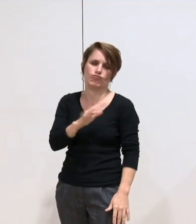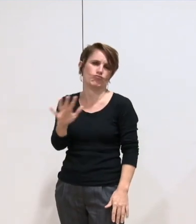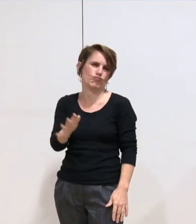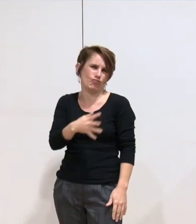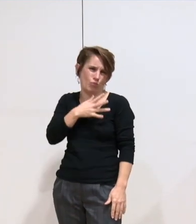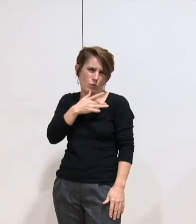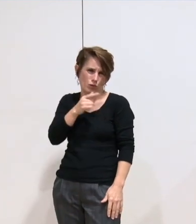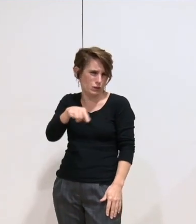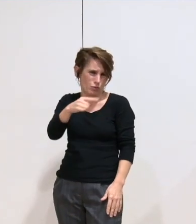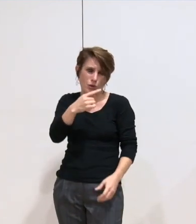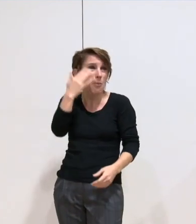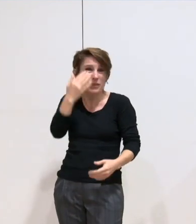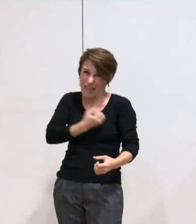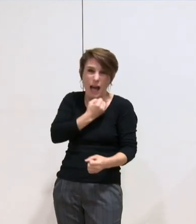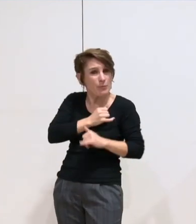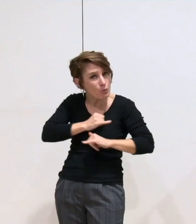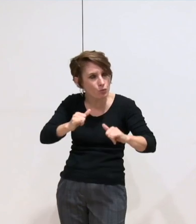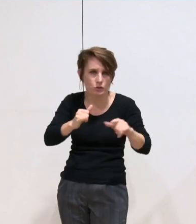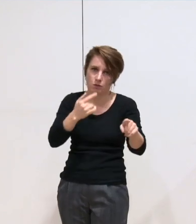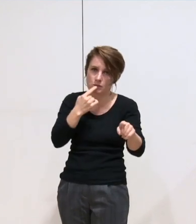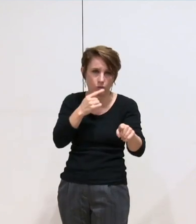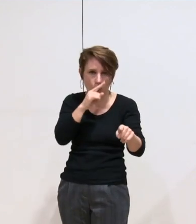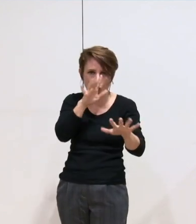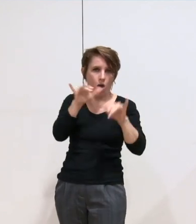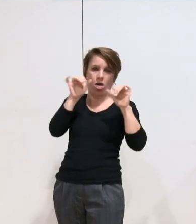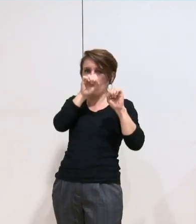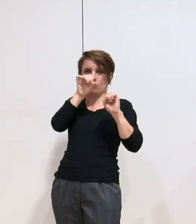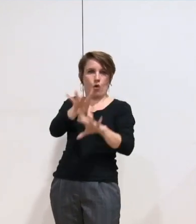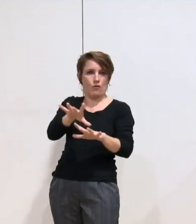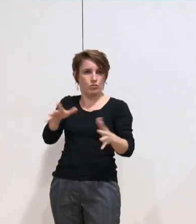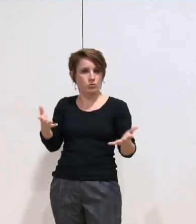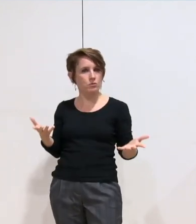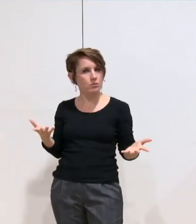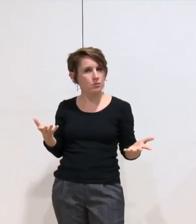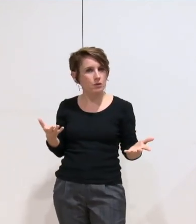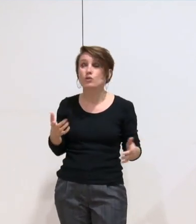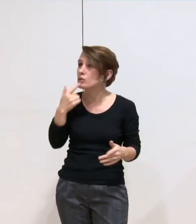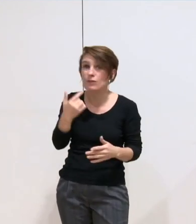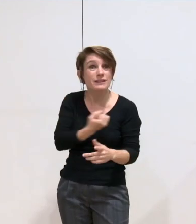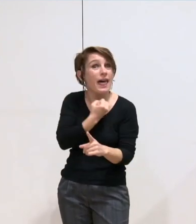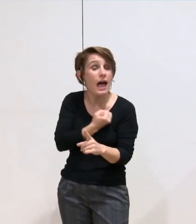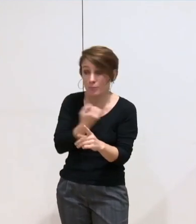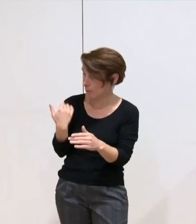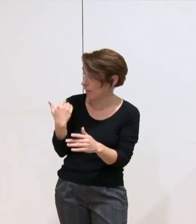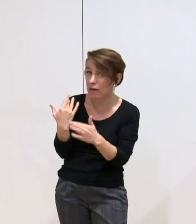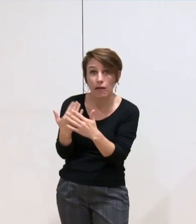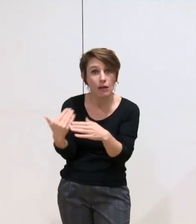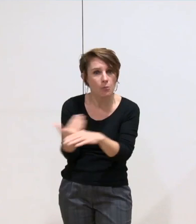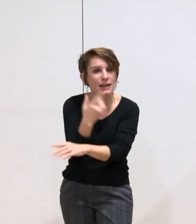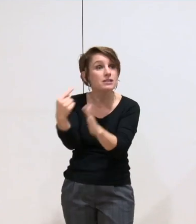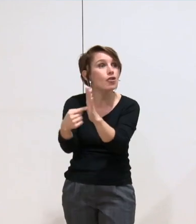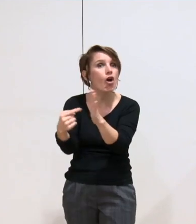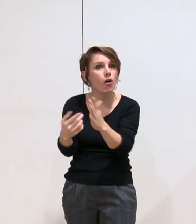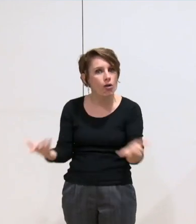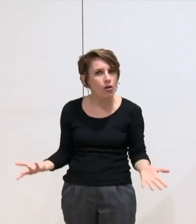vélo. Donc, quand la piste a-t-elle été dégradée, le savons-nous? Je le dis d'autant plus que quand Klaus Abfast avait répondu au